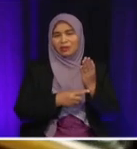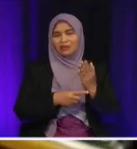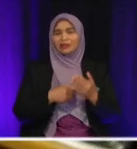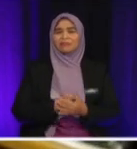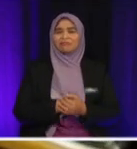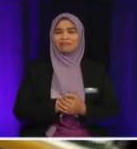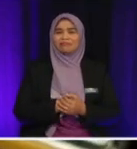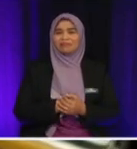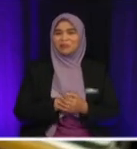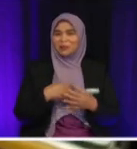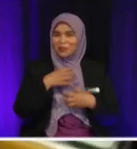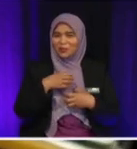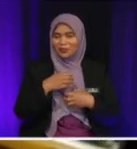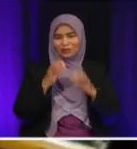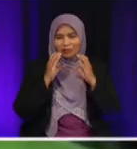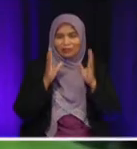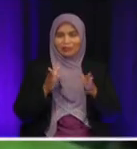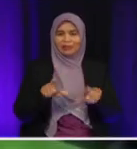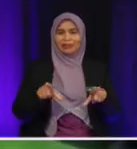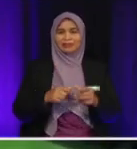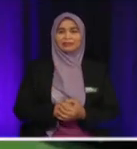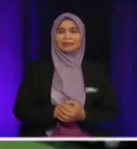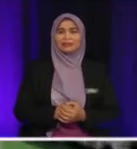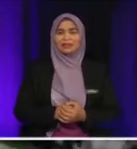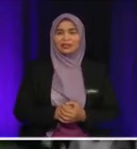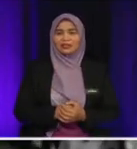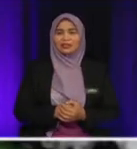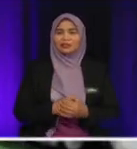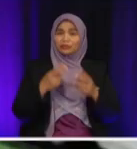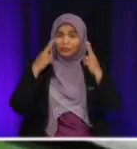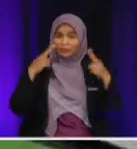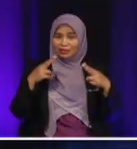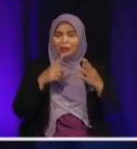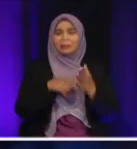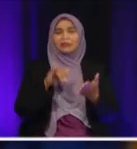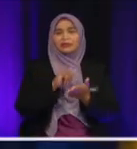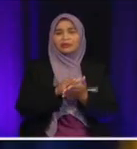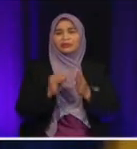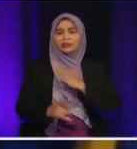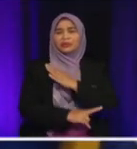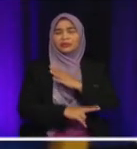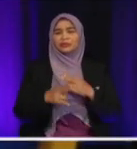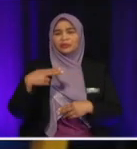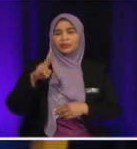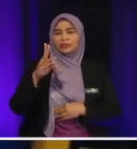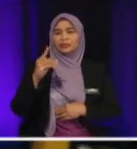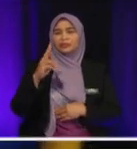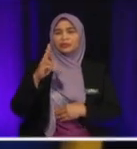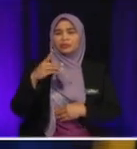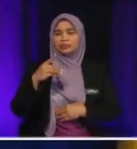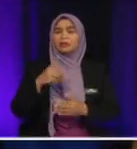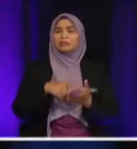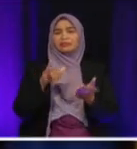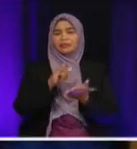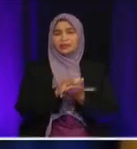orang kena hukum hudud. Korang tahu ke apa itu hukum hudud? Ustaz, apa itu hukum hudud? Ya, Ustaz, apa